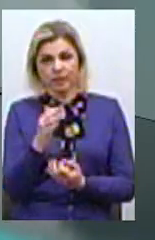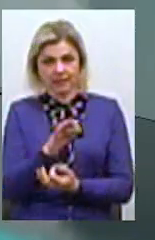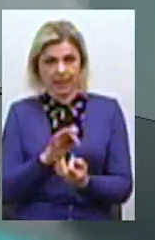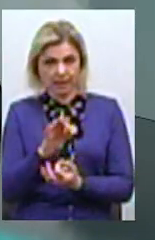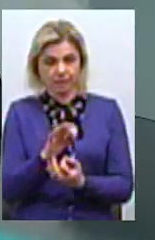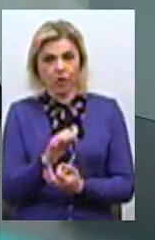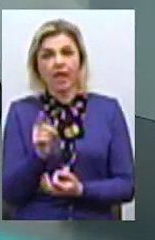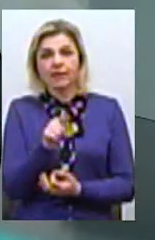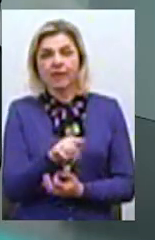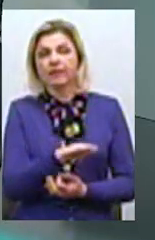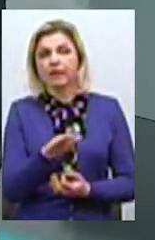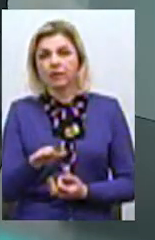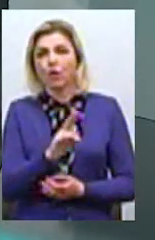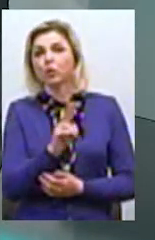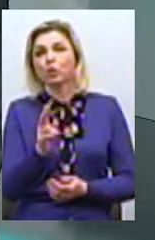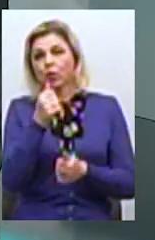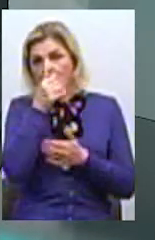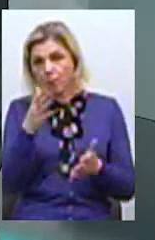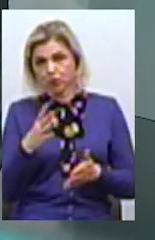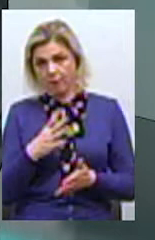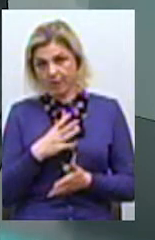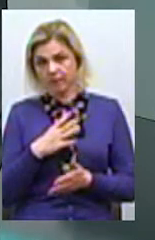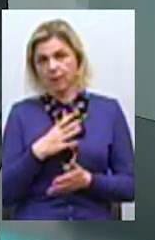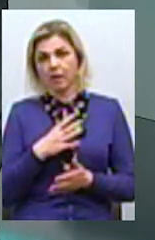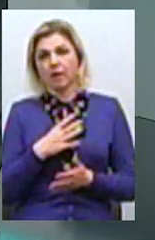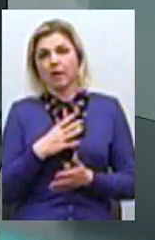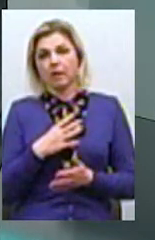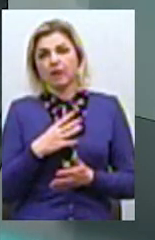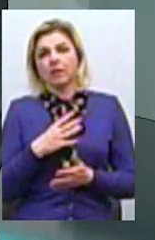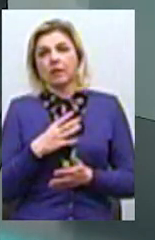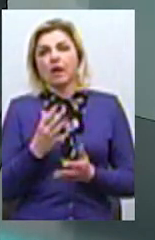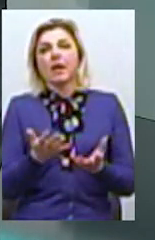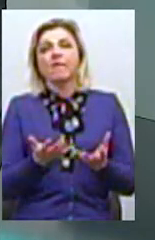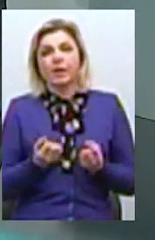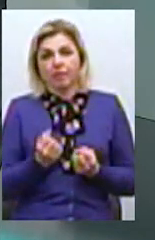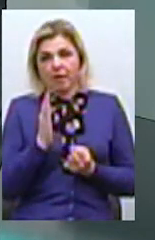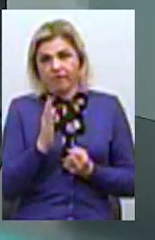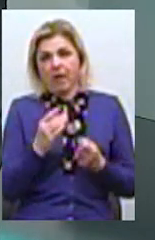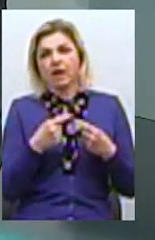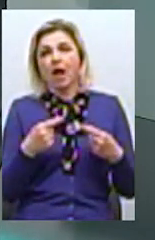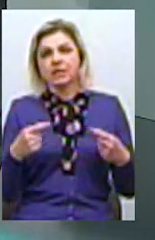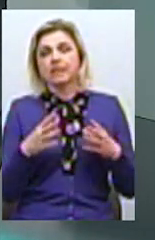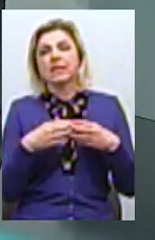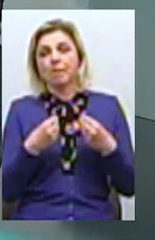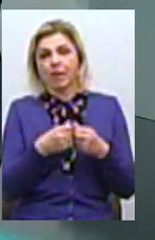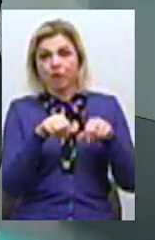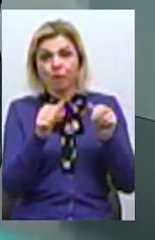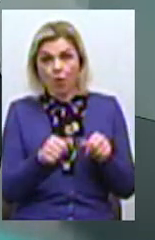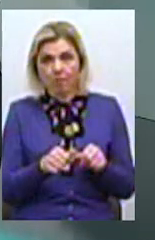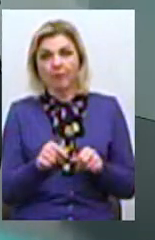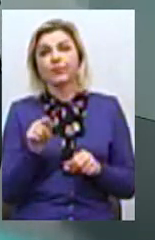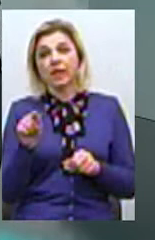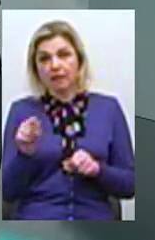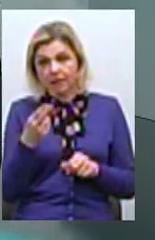для тих дітей, які не можуть бути розміщені і прийняті в альтернативні сімейні форми. Тому саме для них